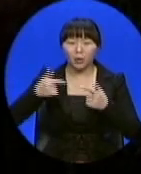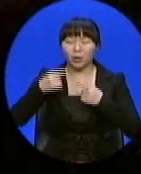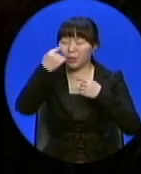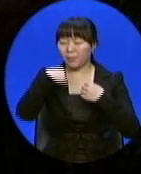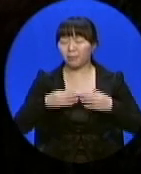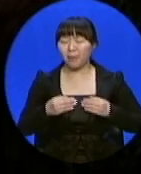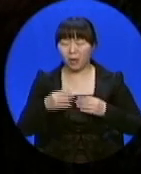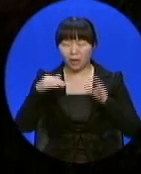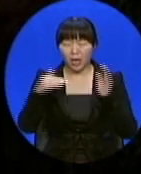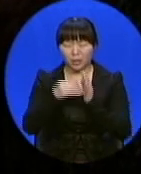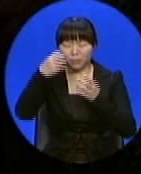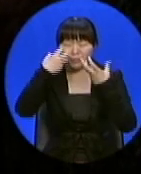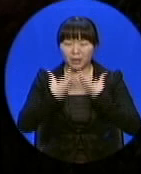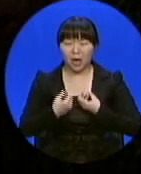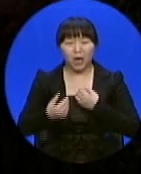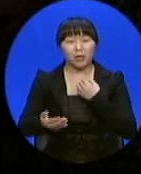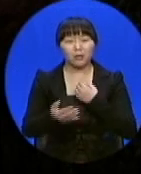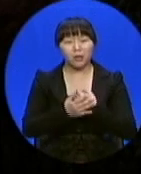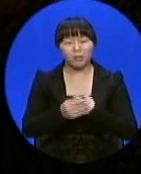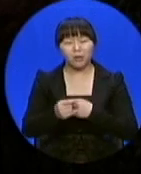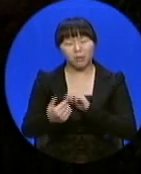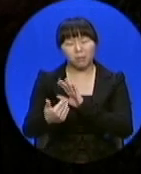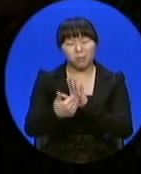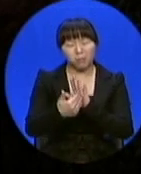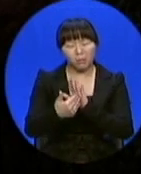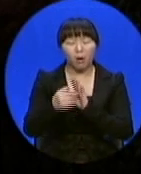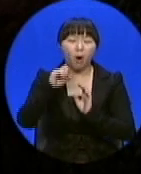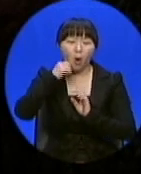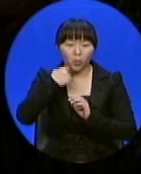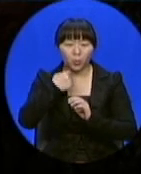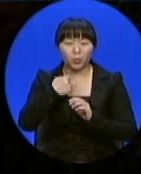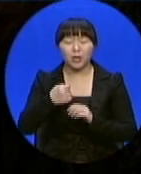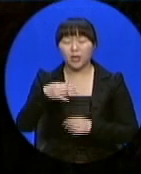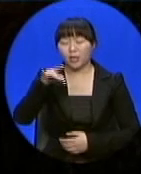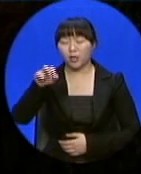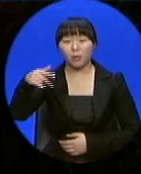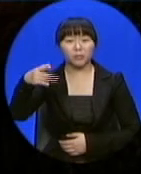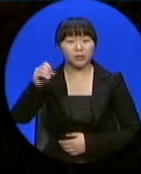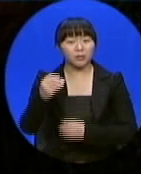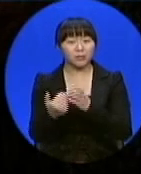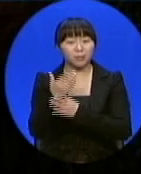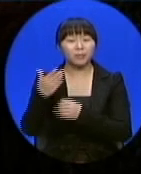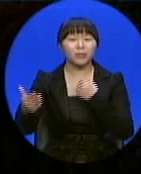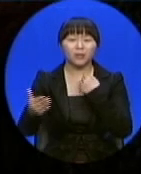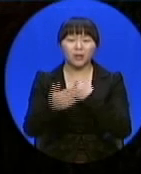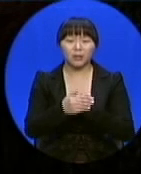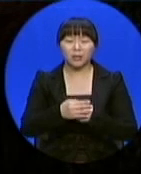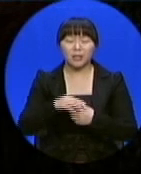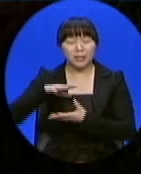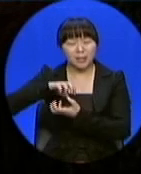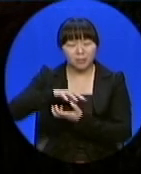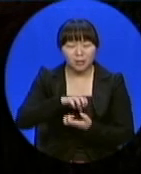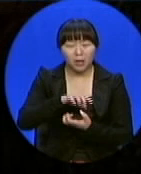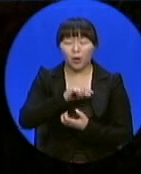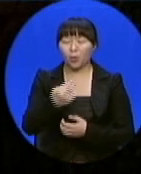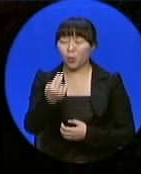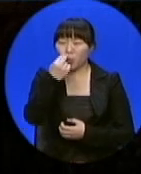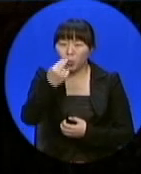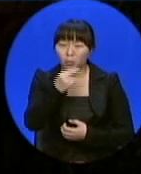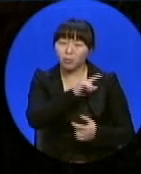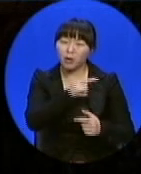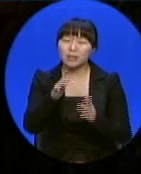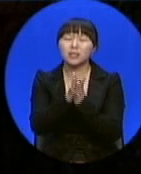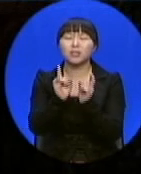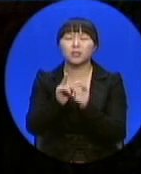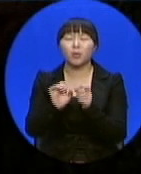깊숙이 침투해 면역 기능을 저하시키고 혈액과 폐의 염증 반응을 불러일으켜 심장질환과 호흡기 질환의